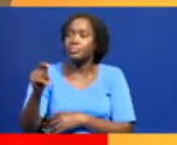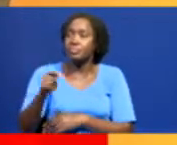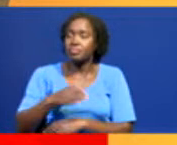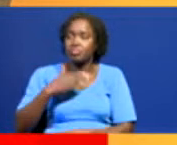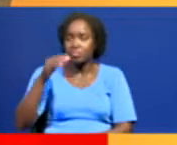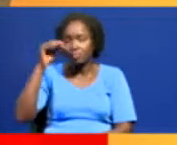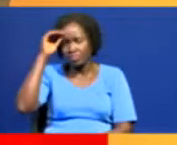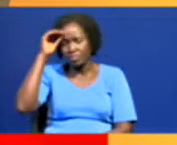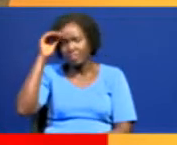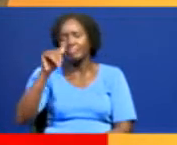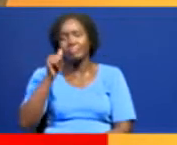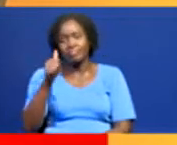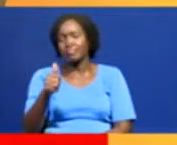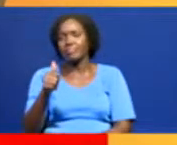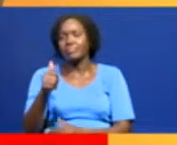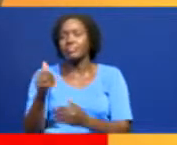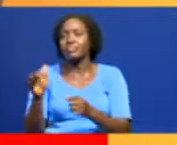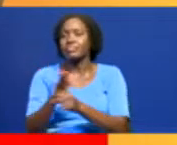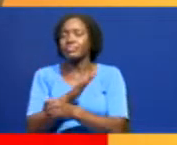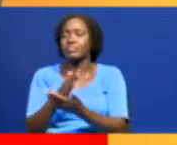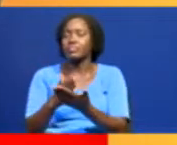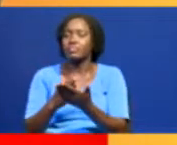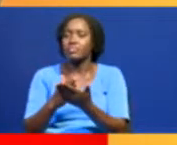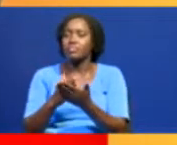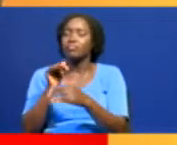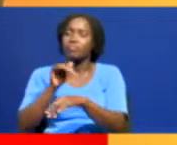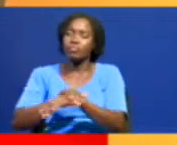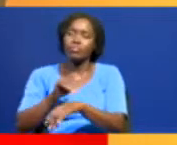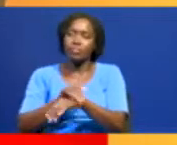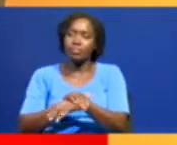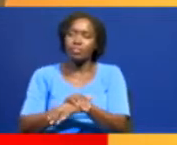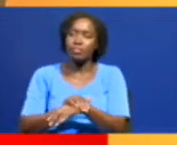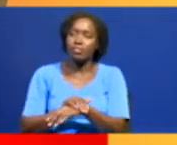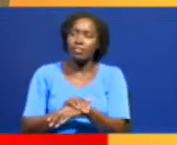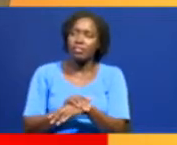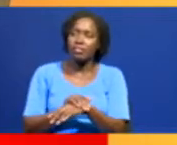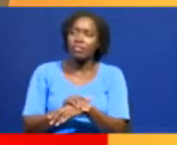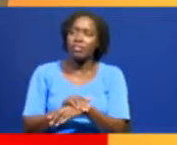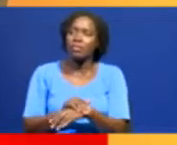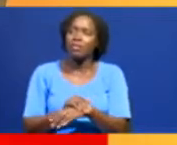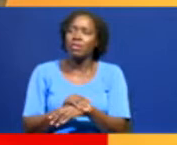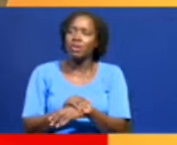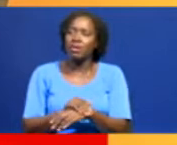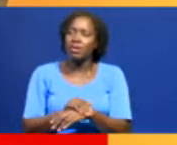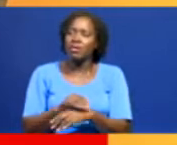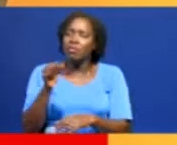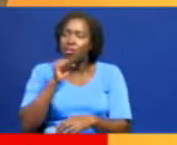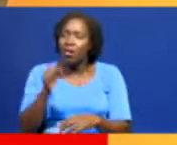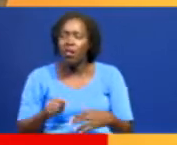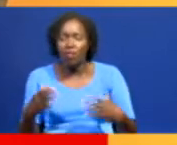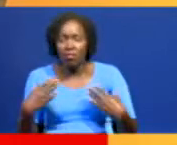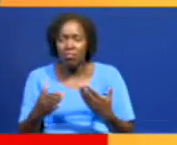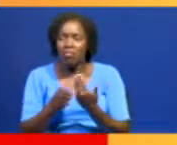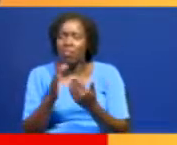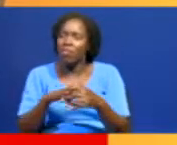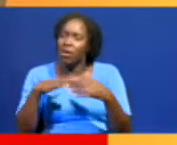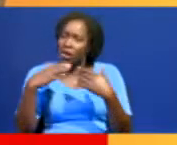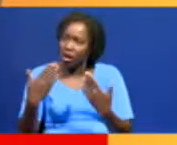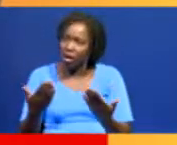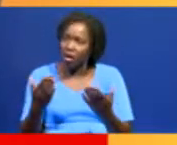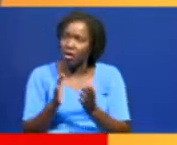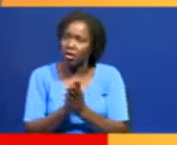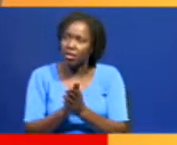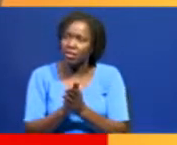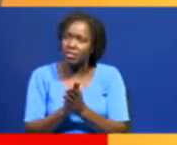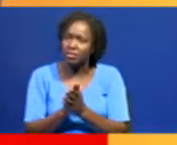yangu ilikuwa ni nzuri. Mm-hmm. Sehemu nyingi sana ya Finance Act ni nzuri sana. Mm-hmm. Mambo ya watu wazee vile watashughulikiwa. Nimeona